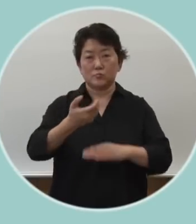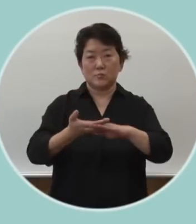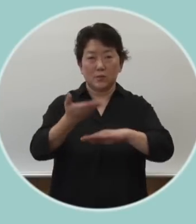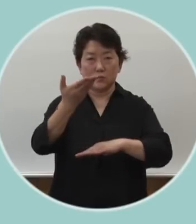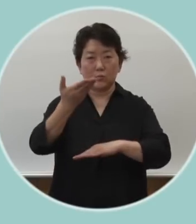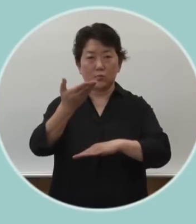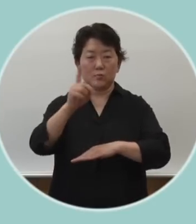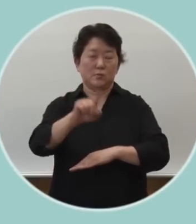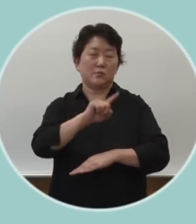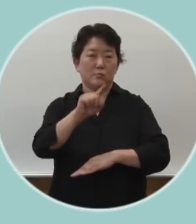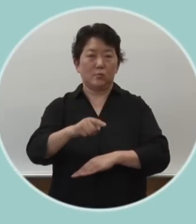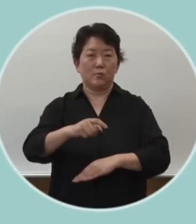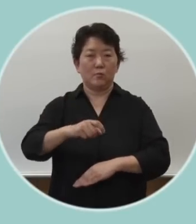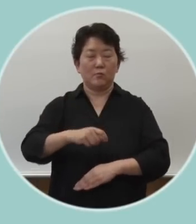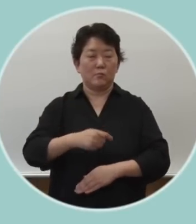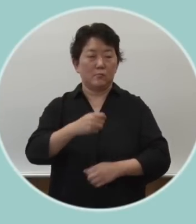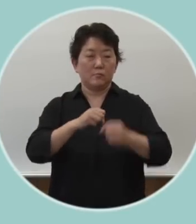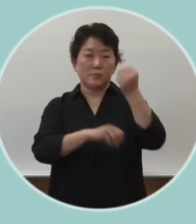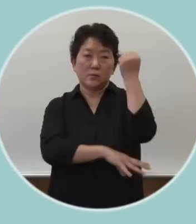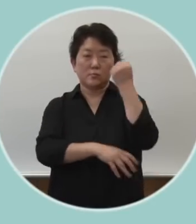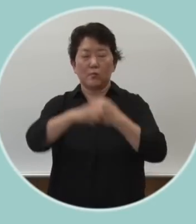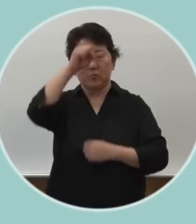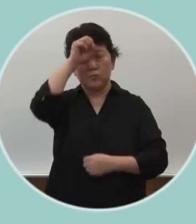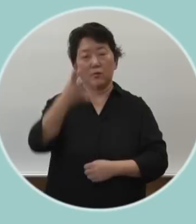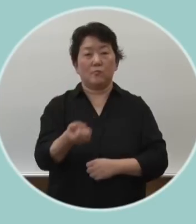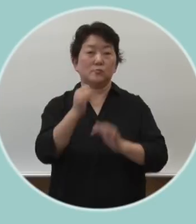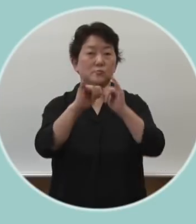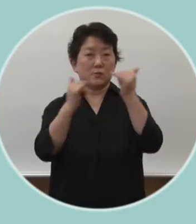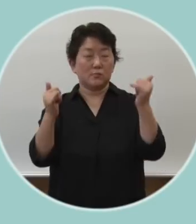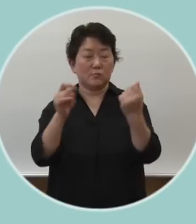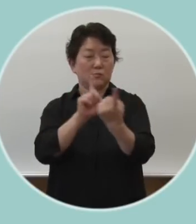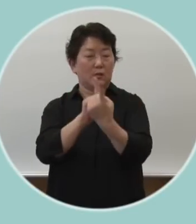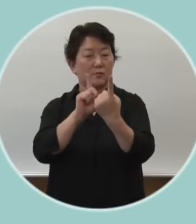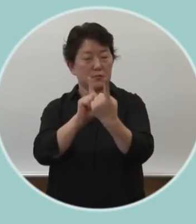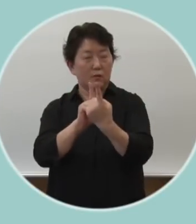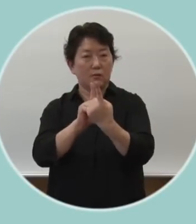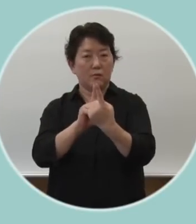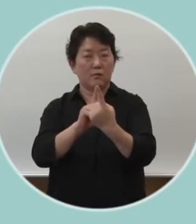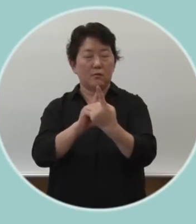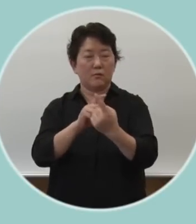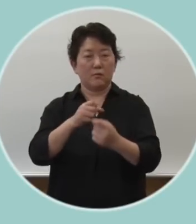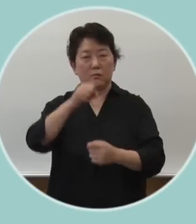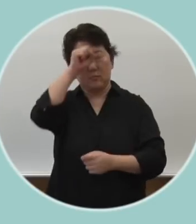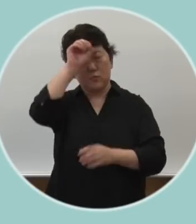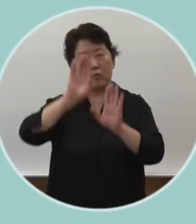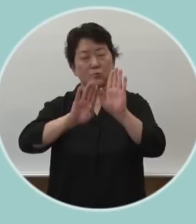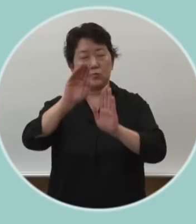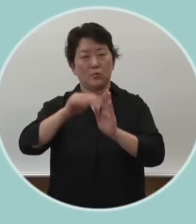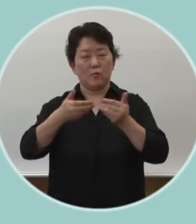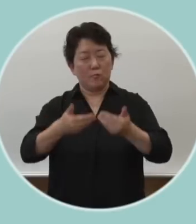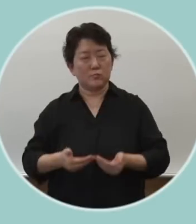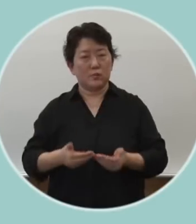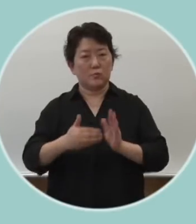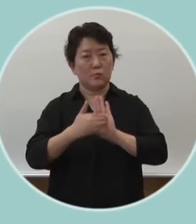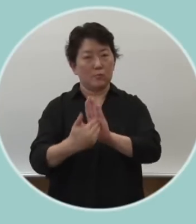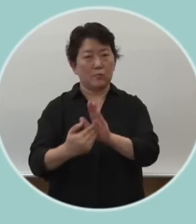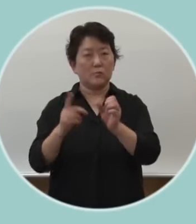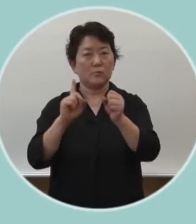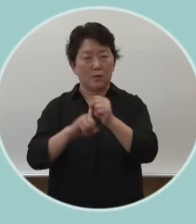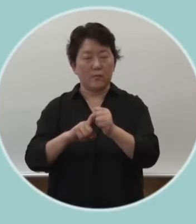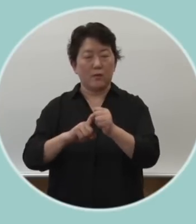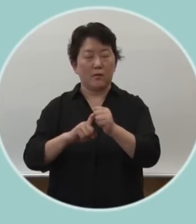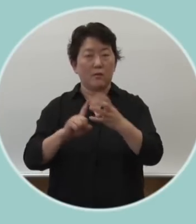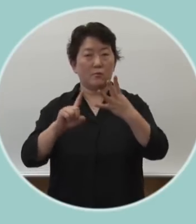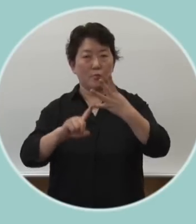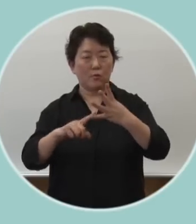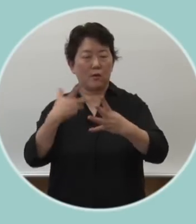の方や基礎疾患をお持ちの方などにつきましては、重症化予防のため、お早めに4回